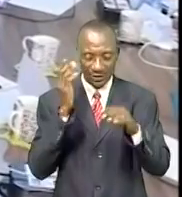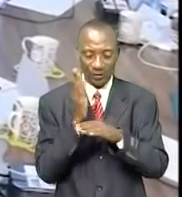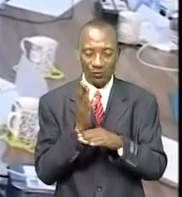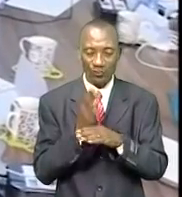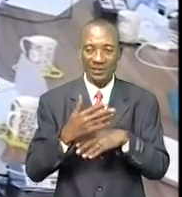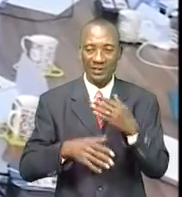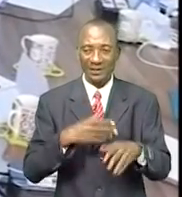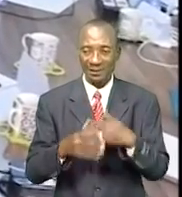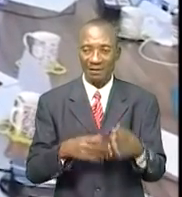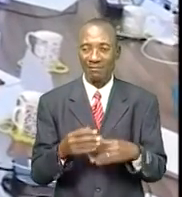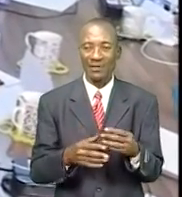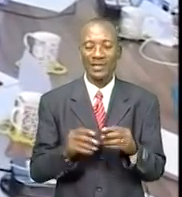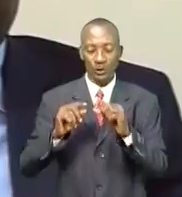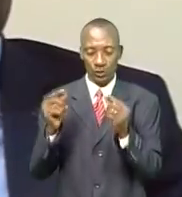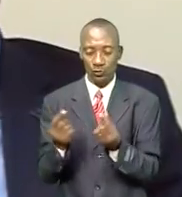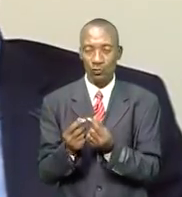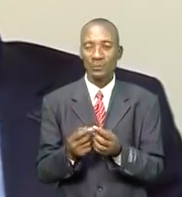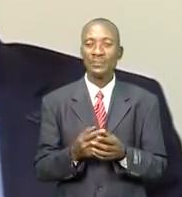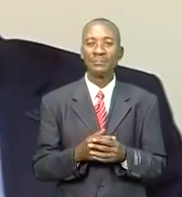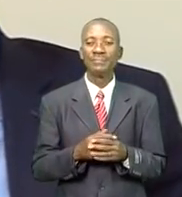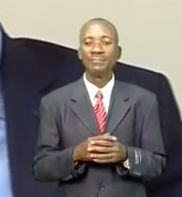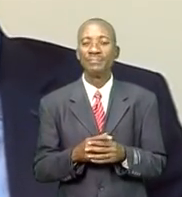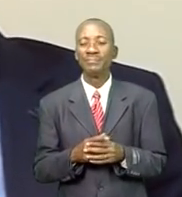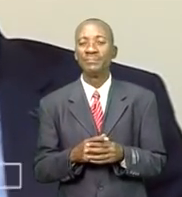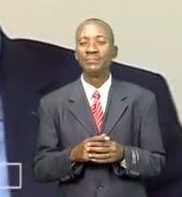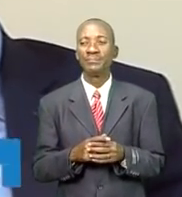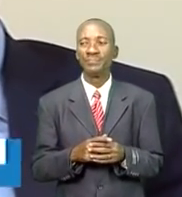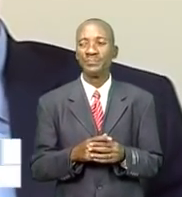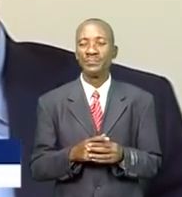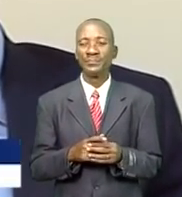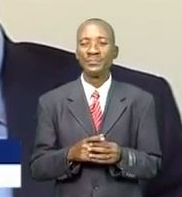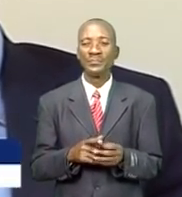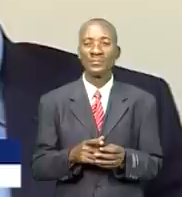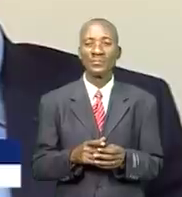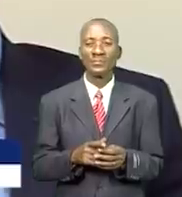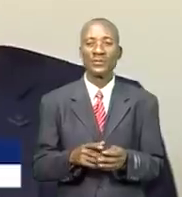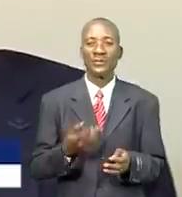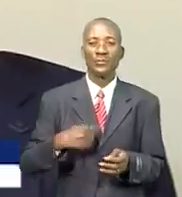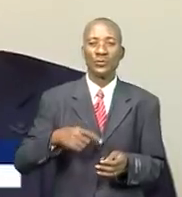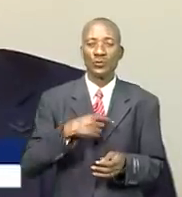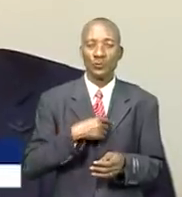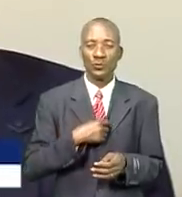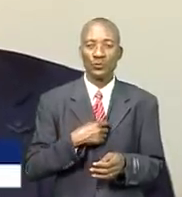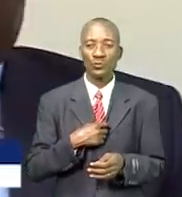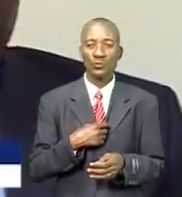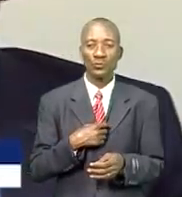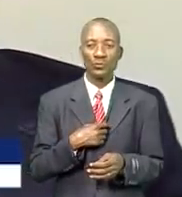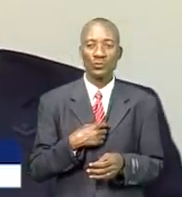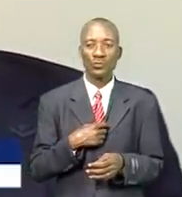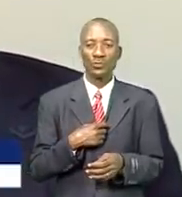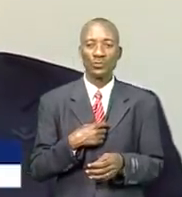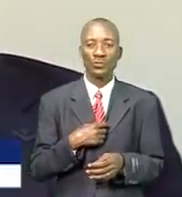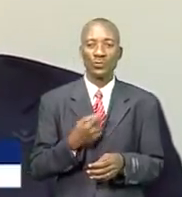ce collectif, Steve Matenga. Et nous sommes allés justement rencontrer la présidente de la République par rapport aux enjeux de l'heure. Déjà,